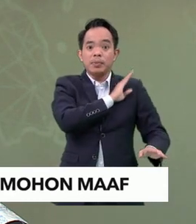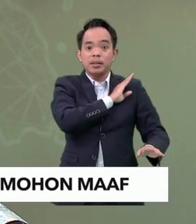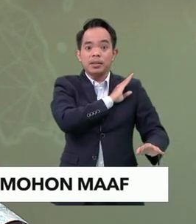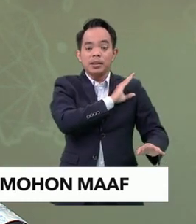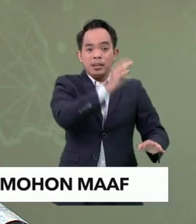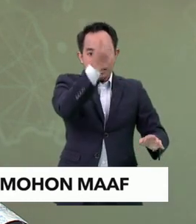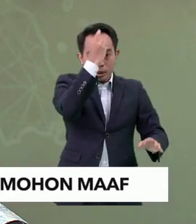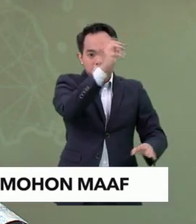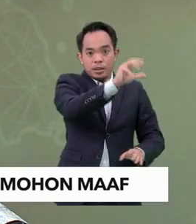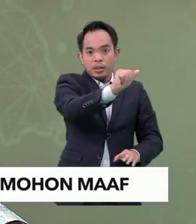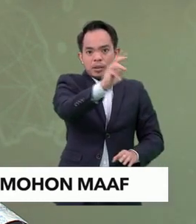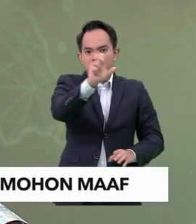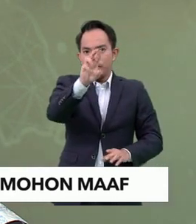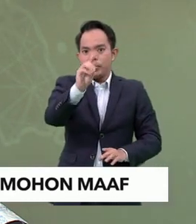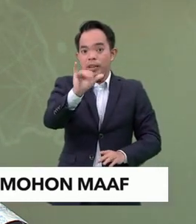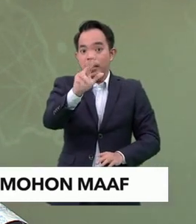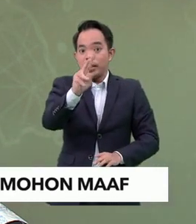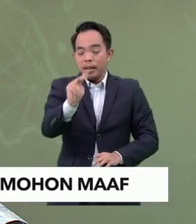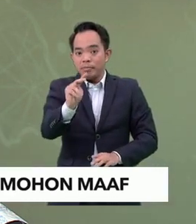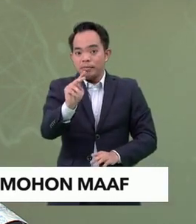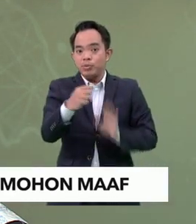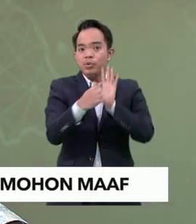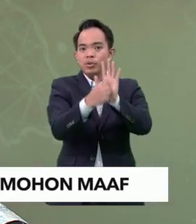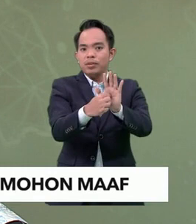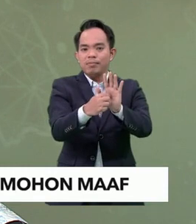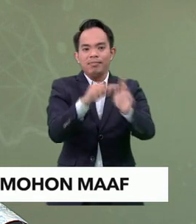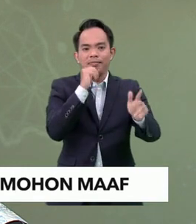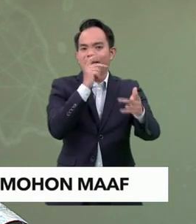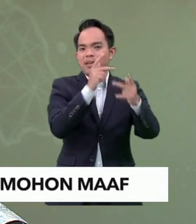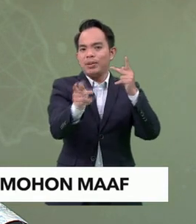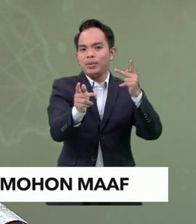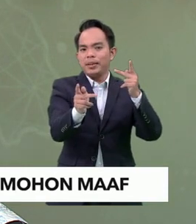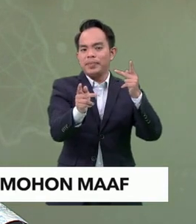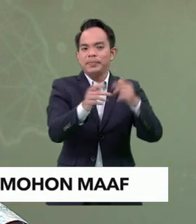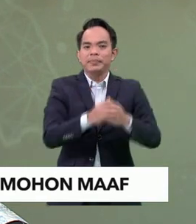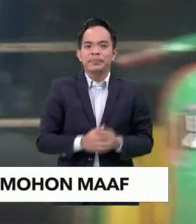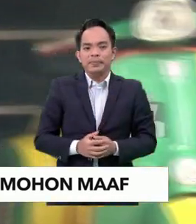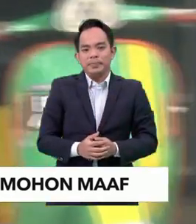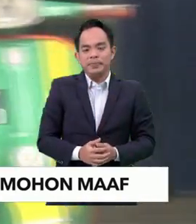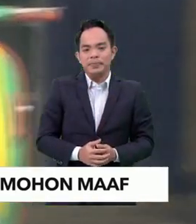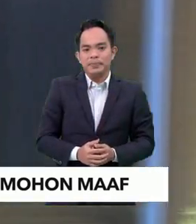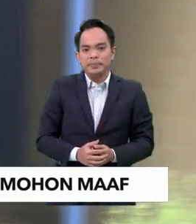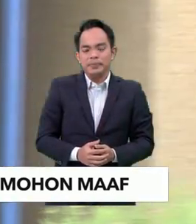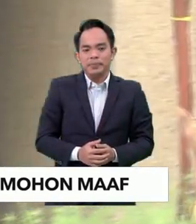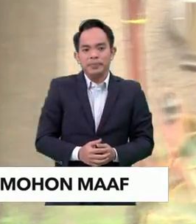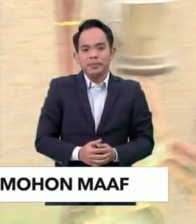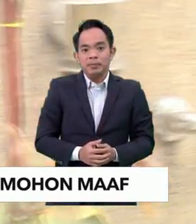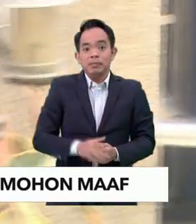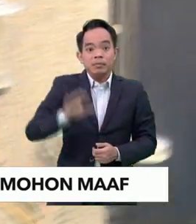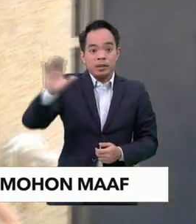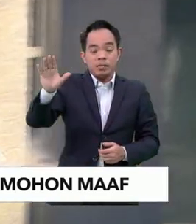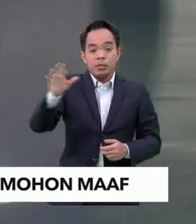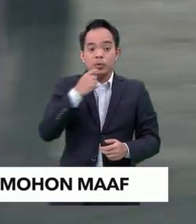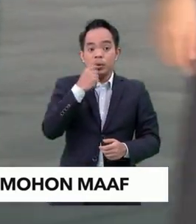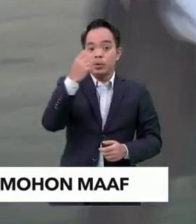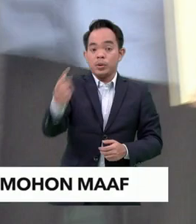Ari yang digambarkan seolah-olah tidak wajar atau tepat gesekan itu dibuat